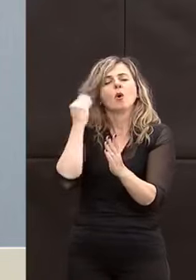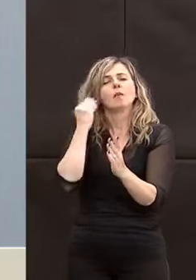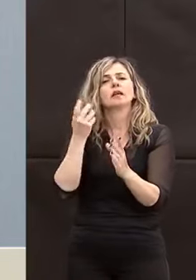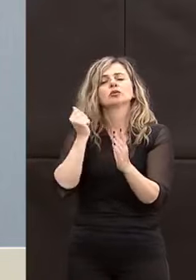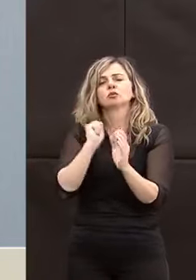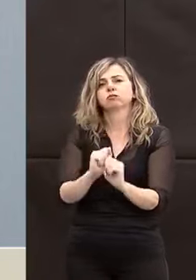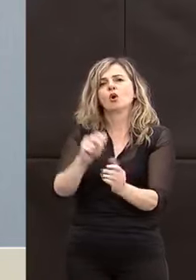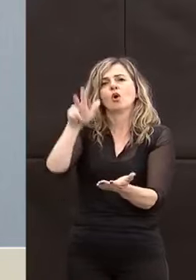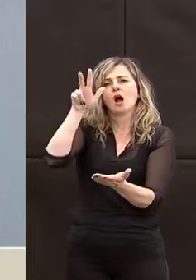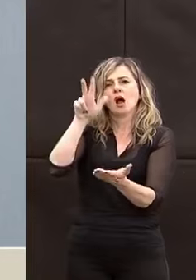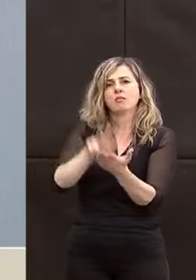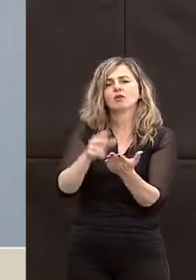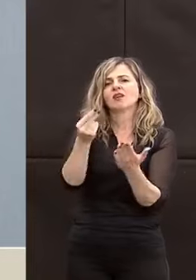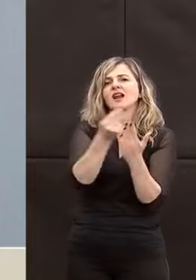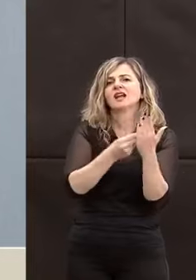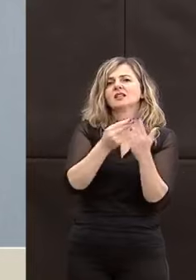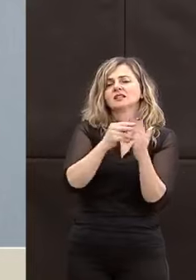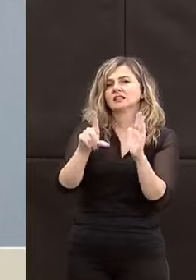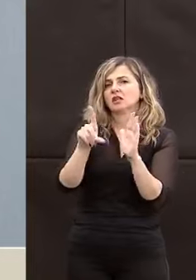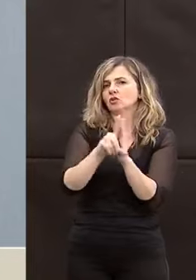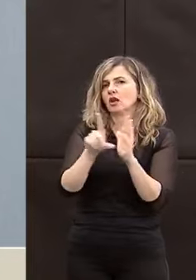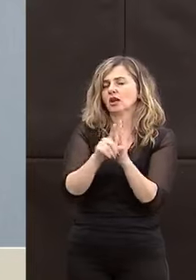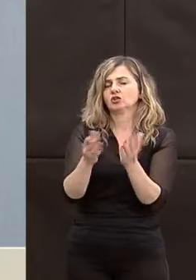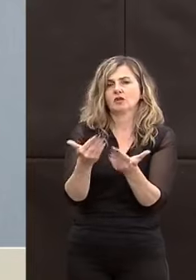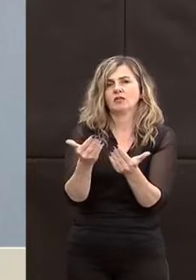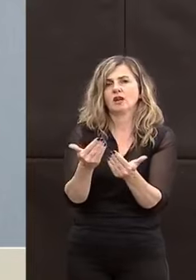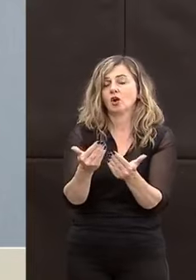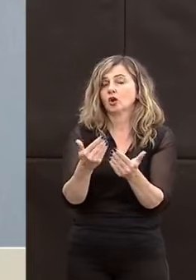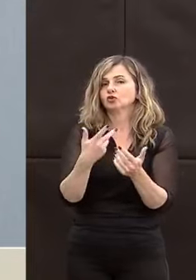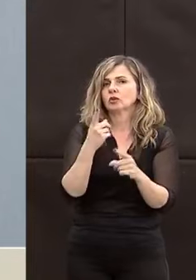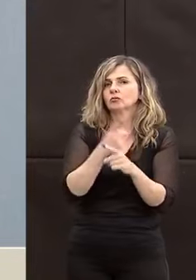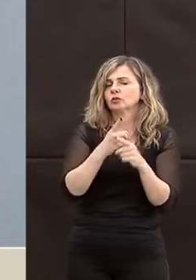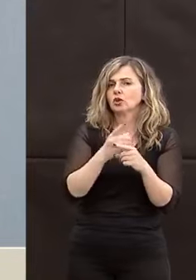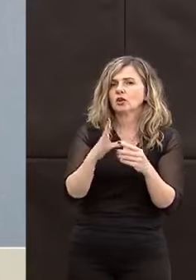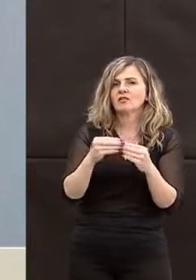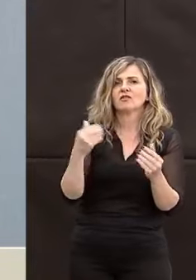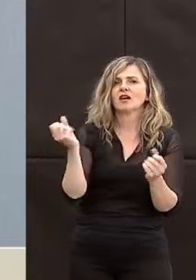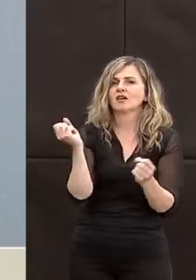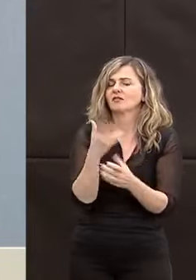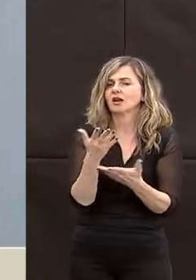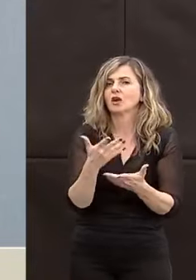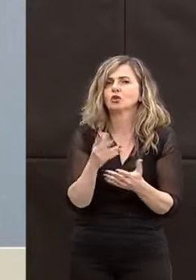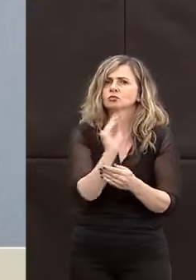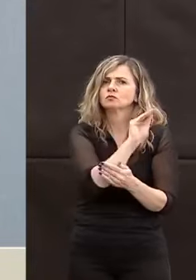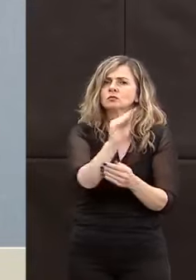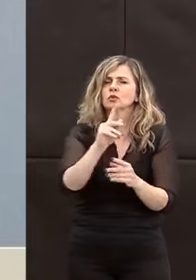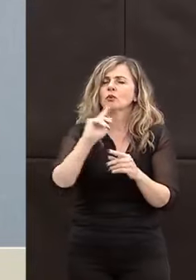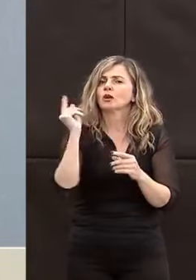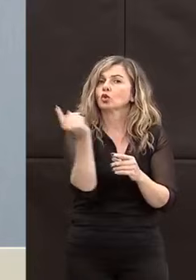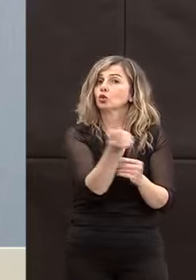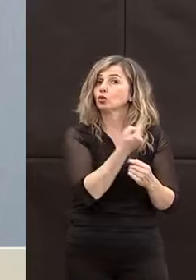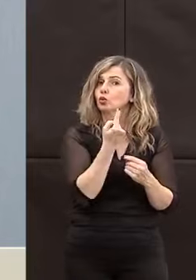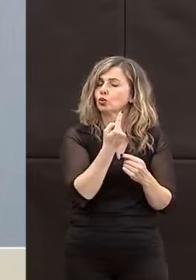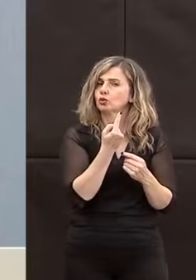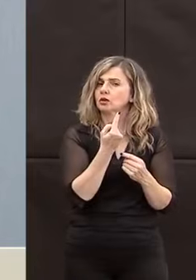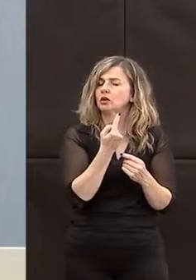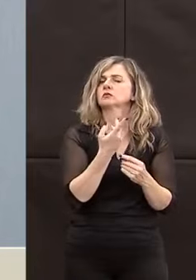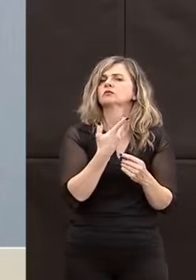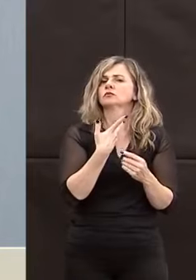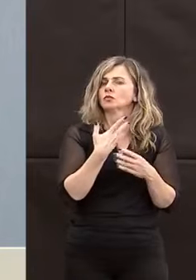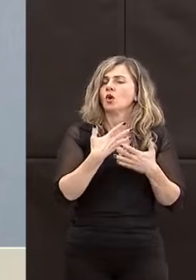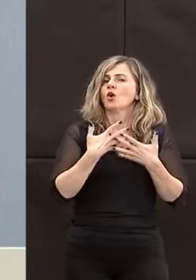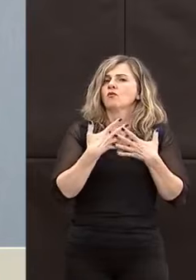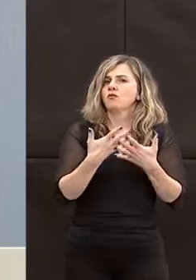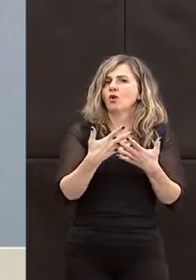disegno di legge è chiaro che dobbiamo fare presto quindi chiedo tutti quanti la volontà di